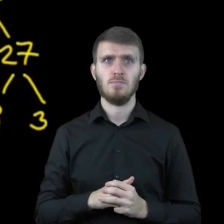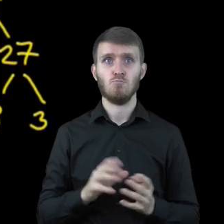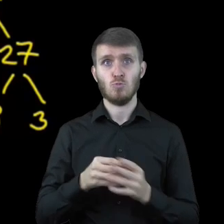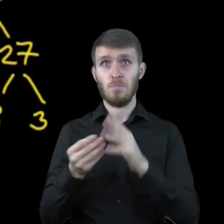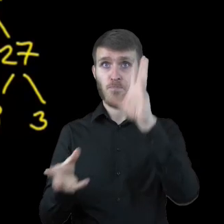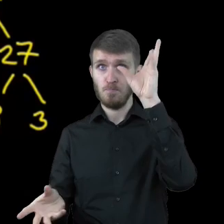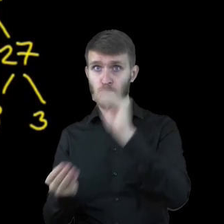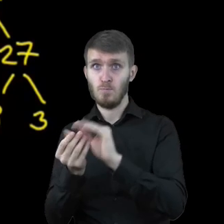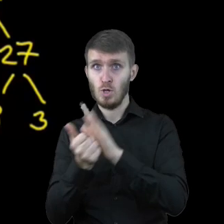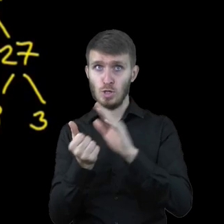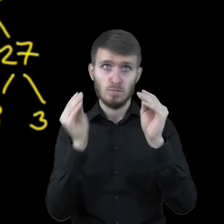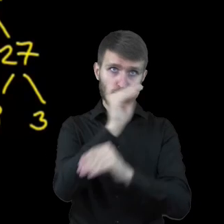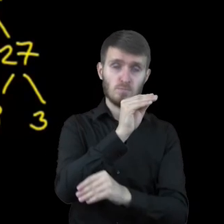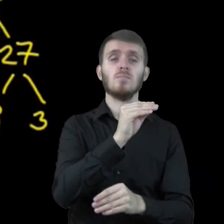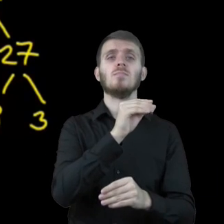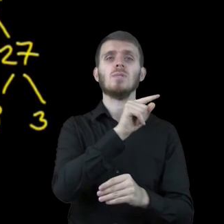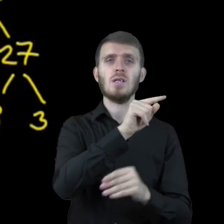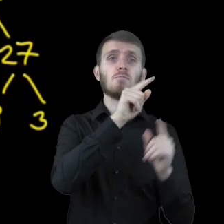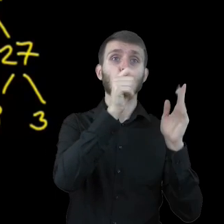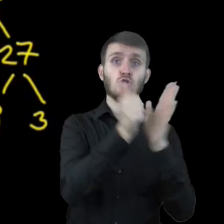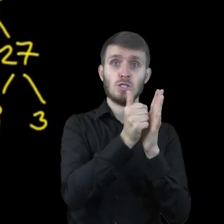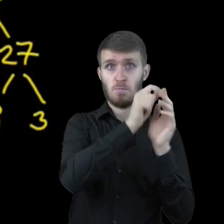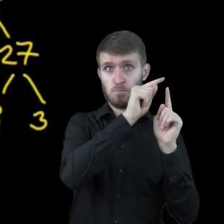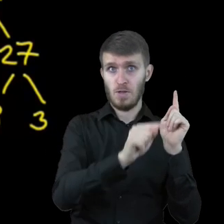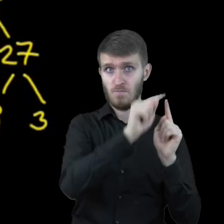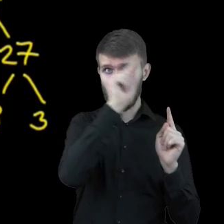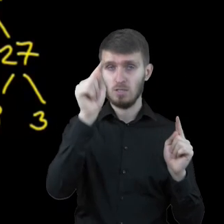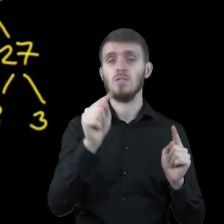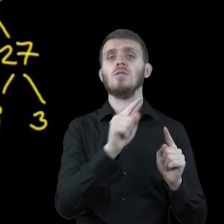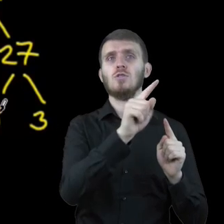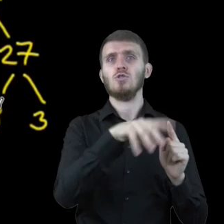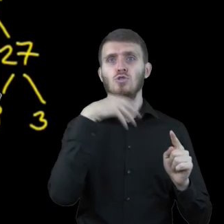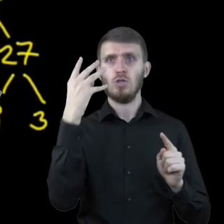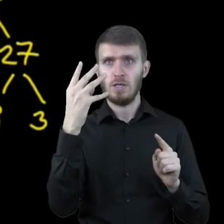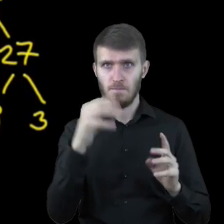Widzimy, że iloczyn tych czynników da nam 16, co daje nam 4.